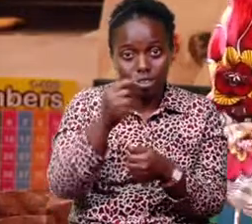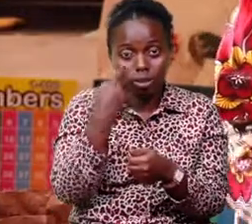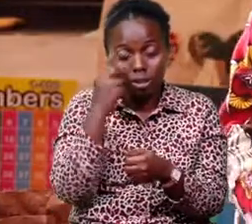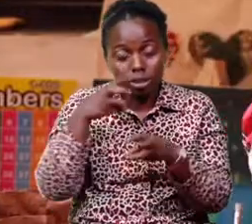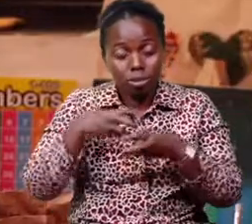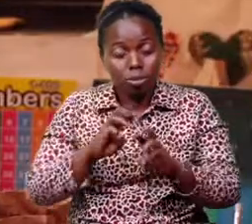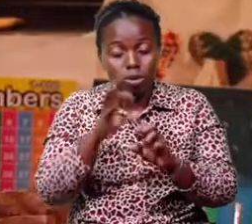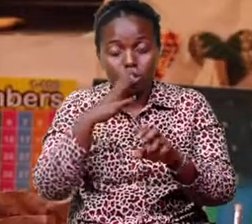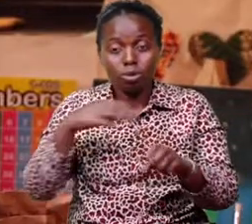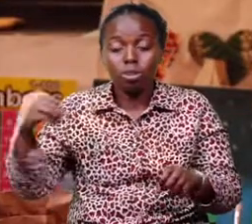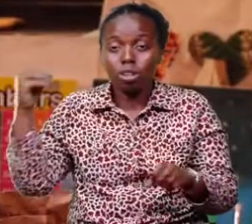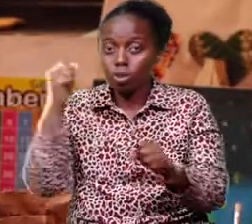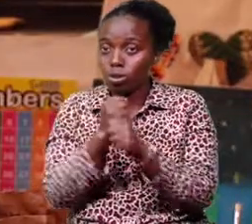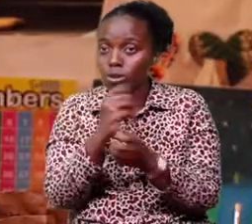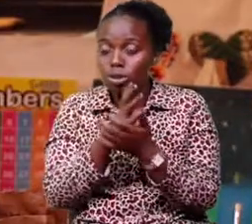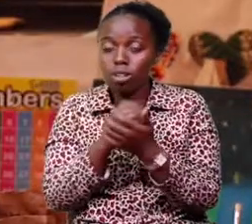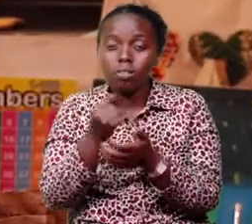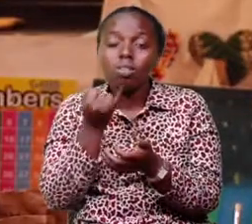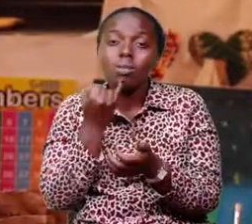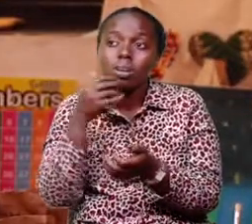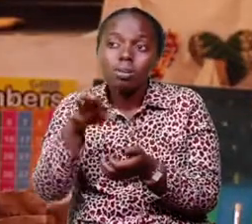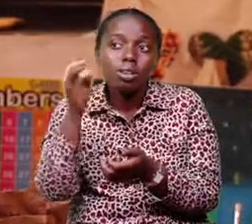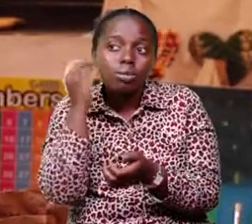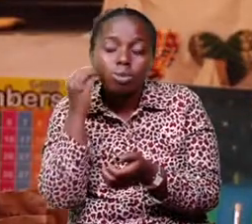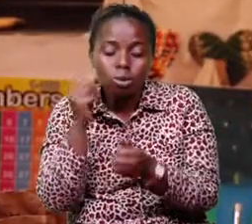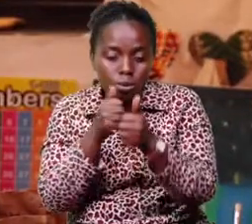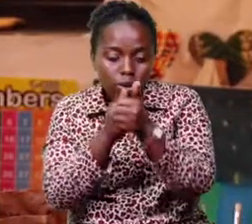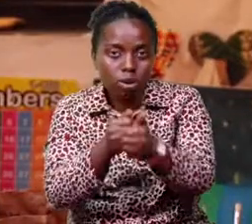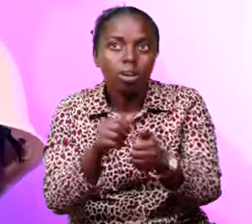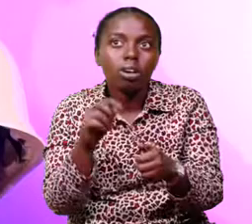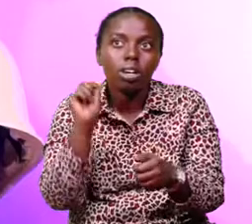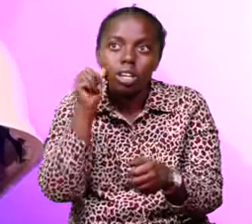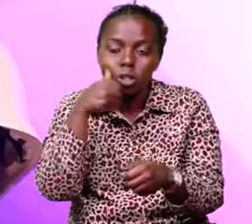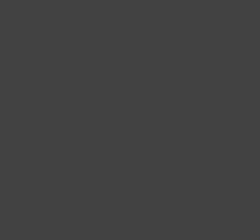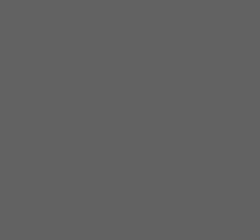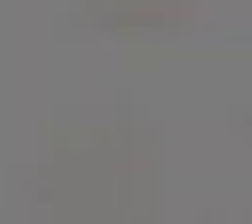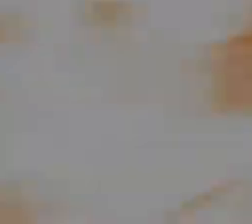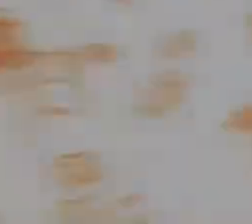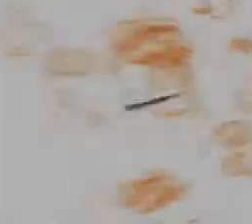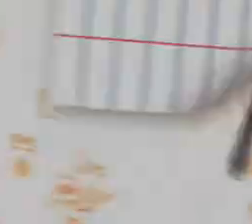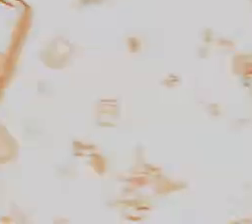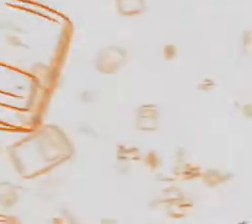ugiye kutwereka kugira ngo abana bari mu rugo bagukurikirane, nabo ejo bazabigerageze.